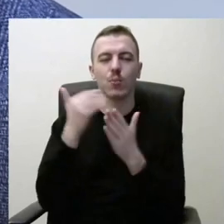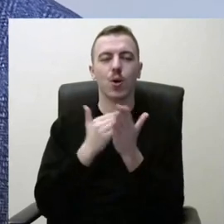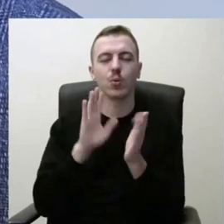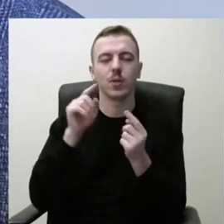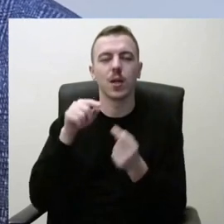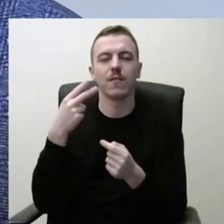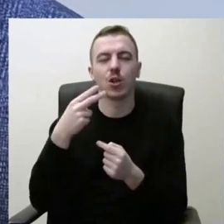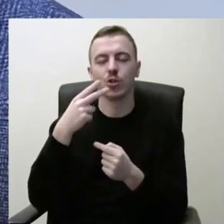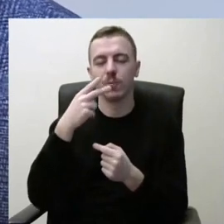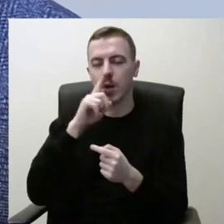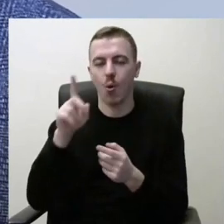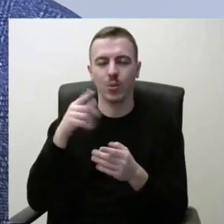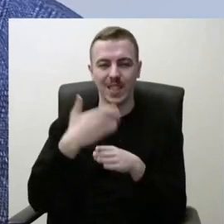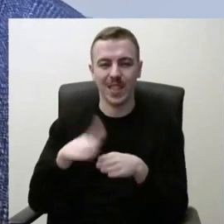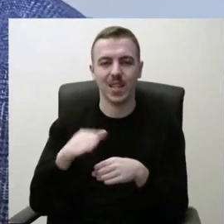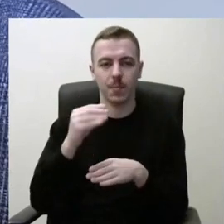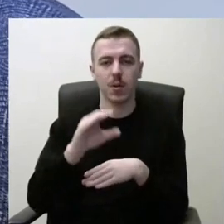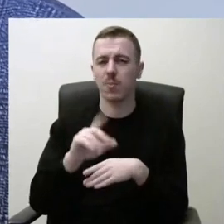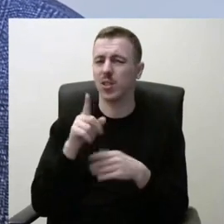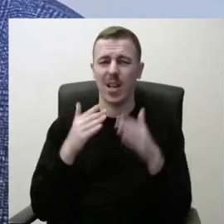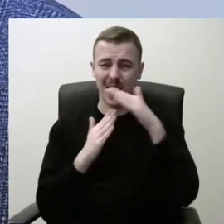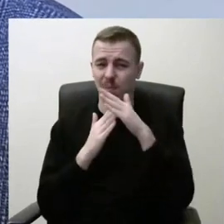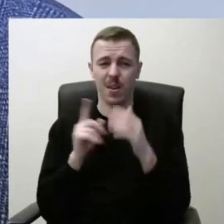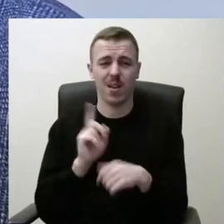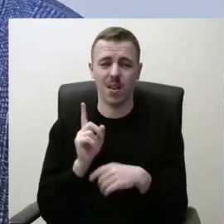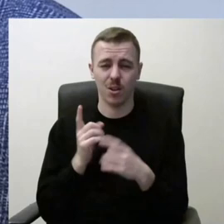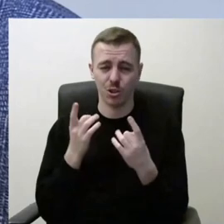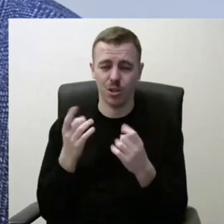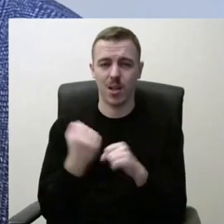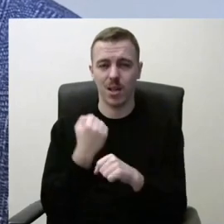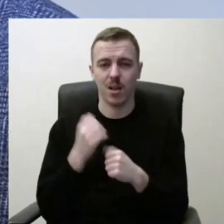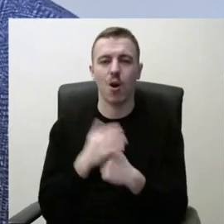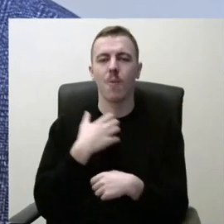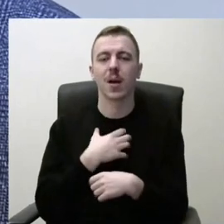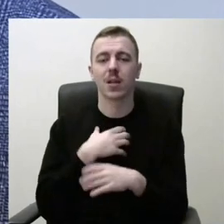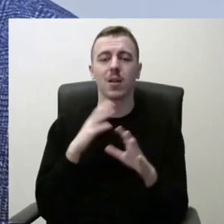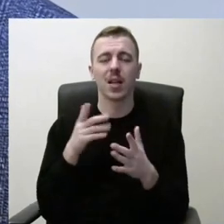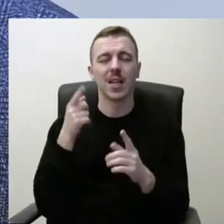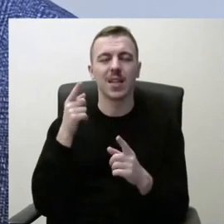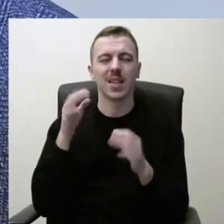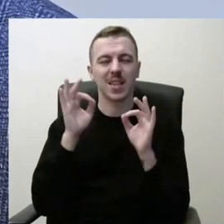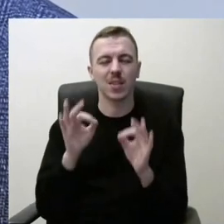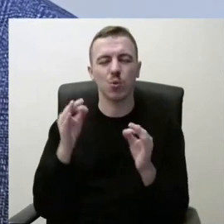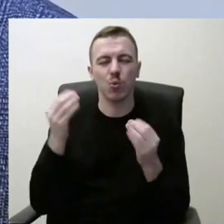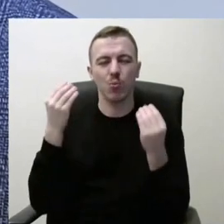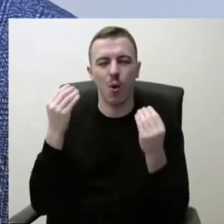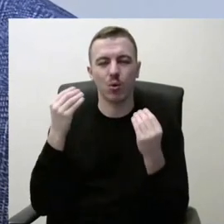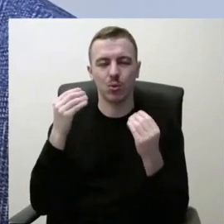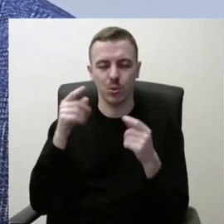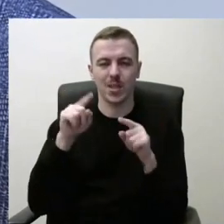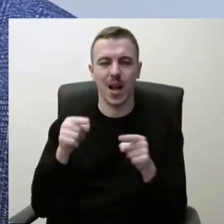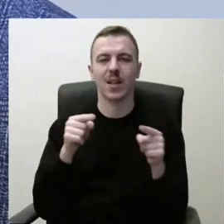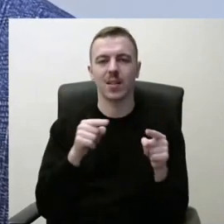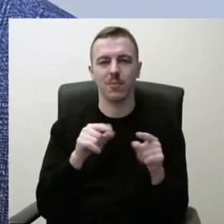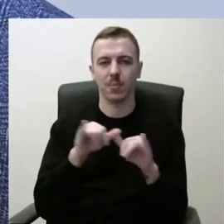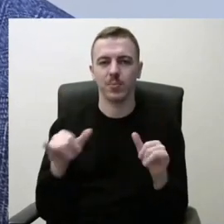milijonų, bet tai yra ne riba. Pagrindinis dalykas tai yra tiksliųjų mokslų skatinimas, nes